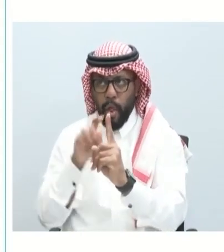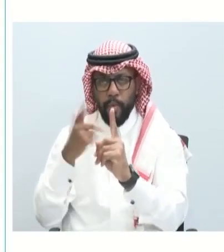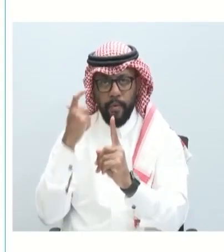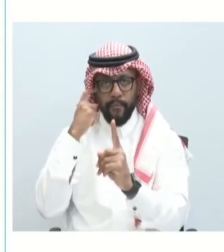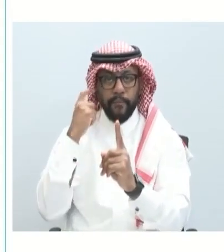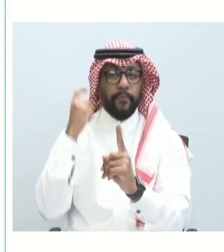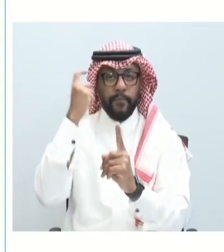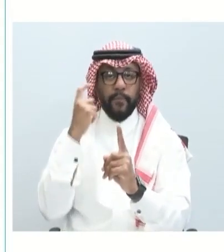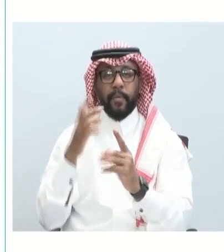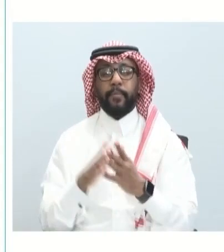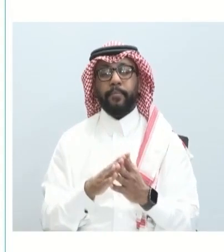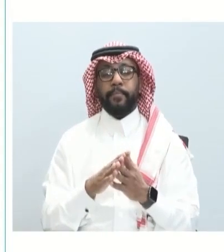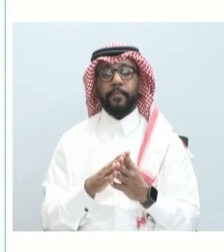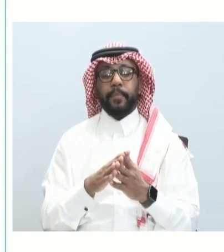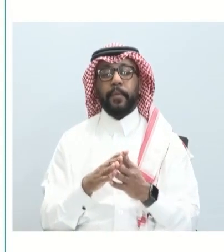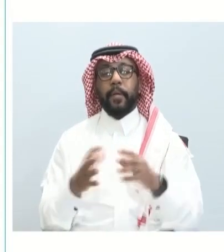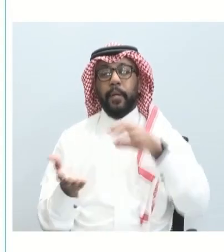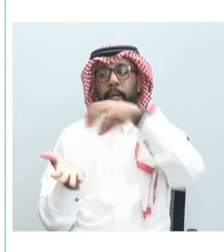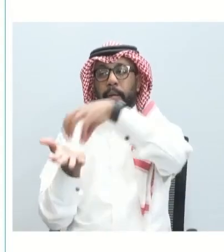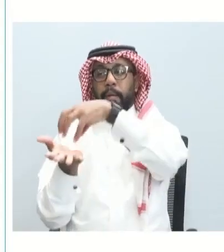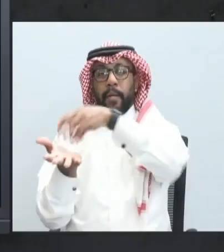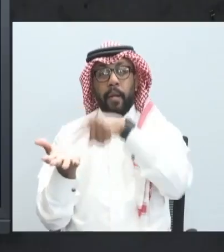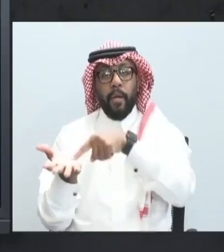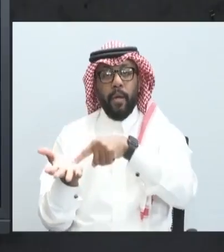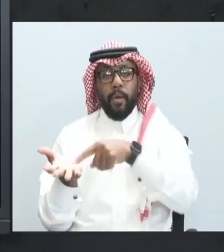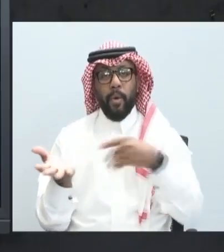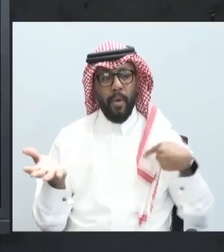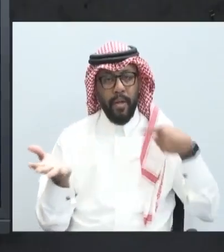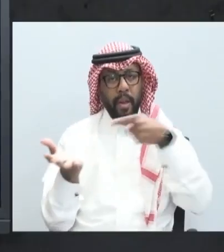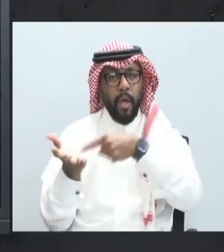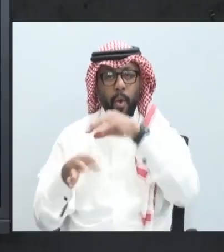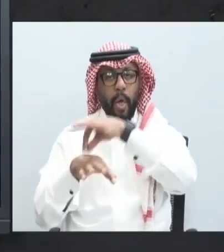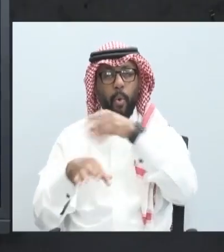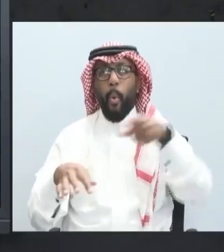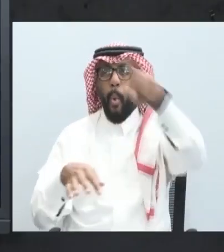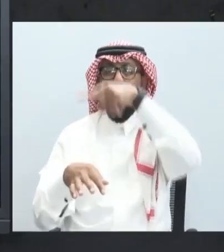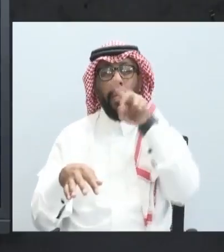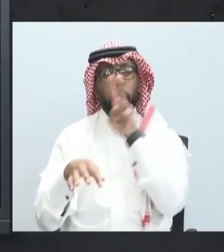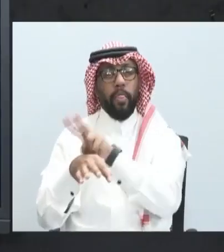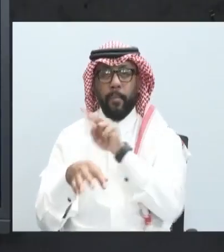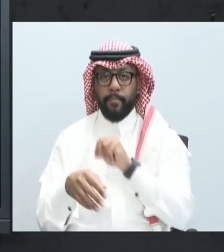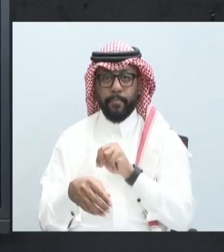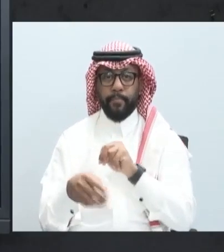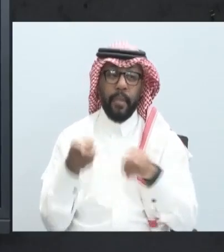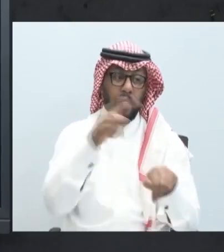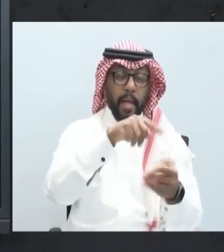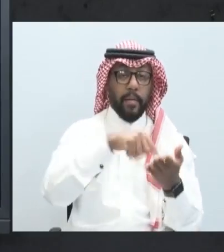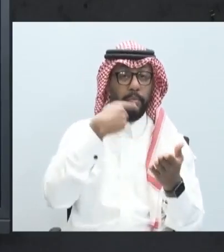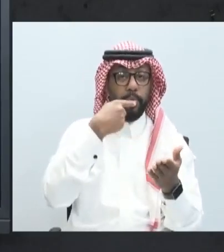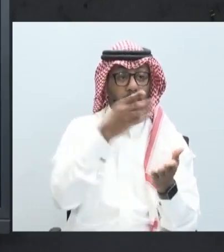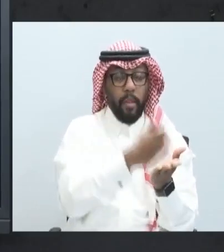لدينا قريه جميع من فيها يكذبون دائما وقريه جميع من فيها صادقين دائما